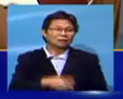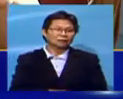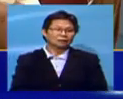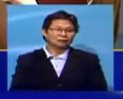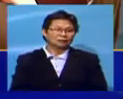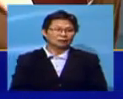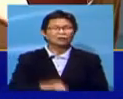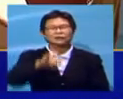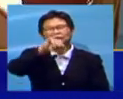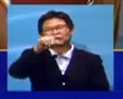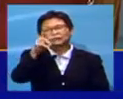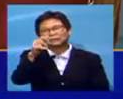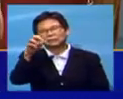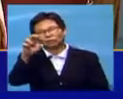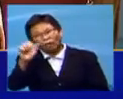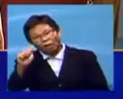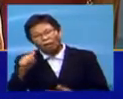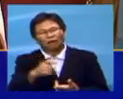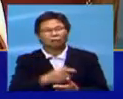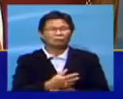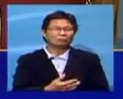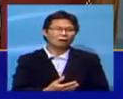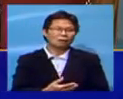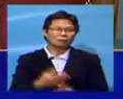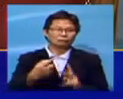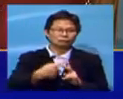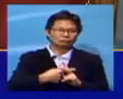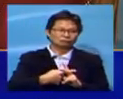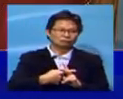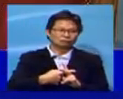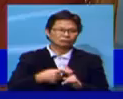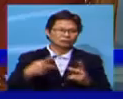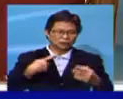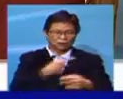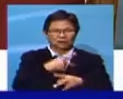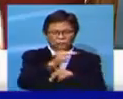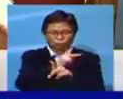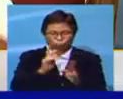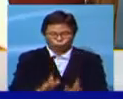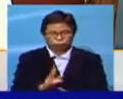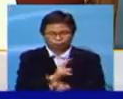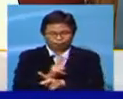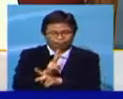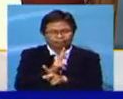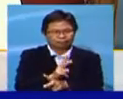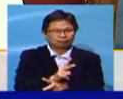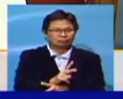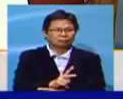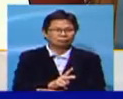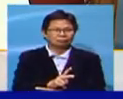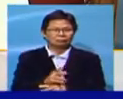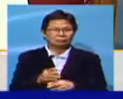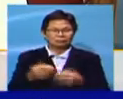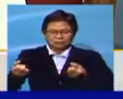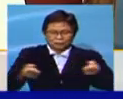Kedah seb punya perondungat